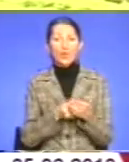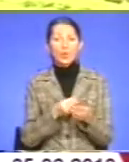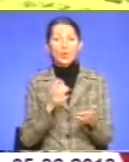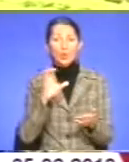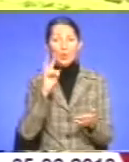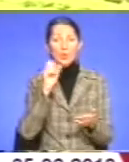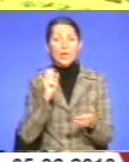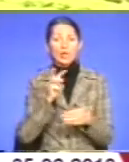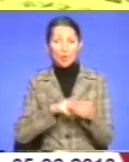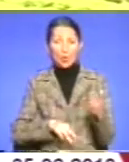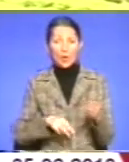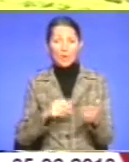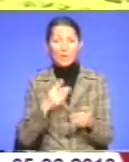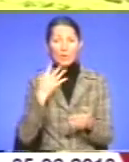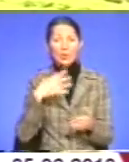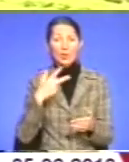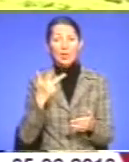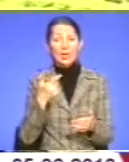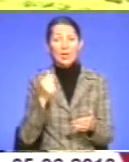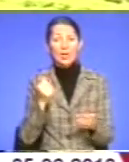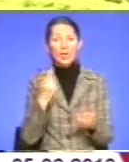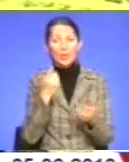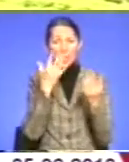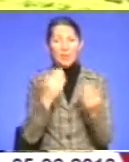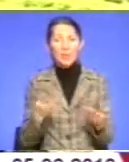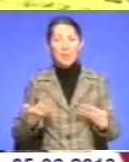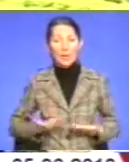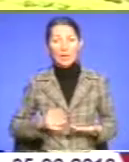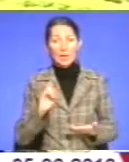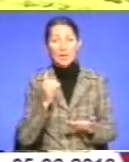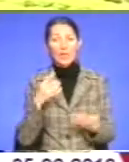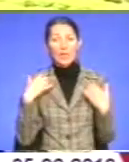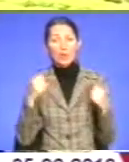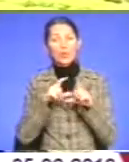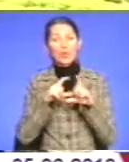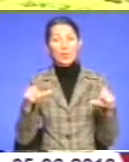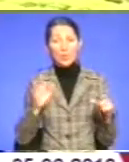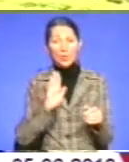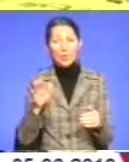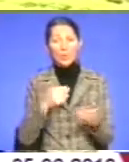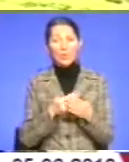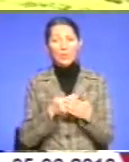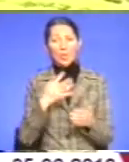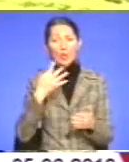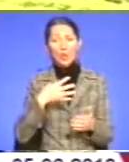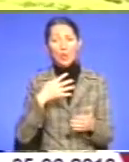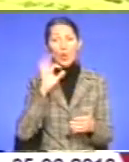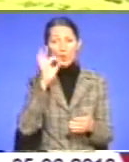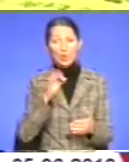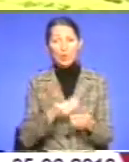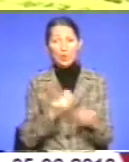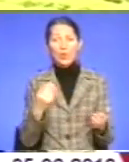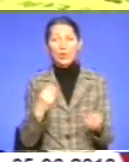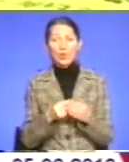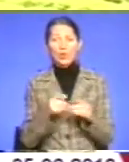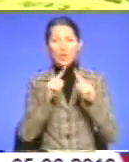43 гривні за один день перебування дитини в оздоровчому закладі і буде фактично десь близько 40% від вартості усієї